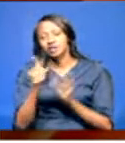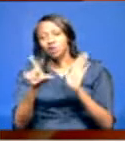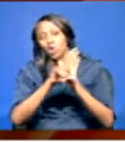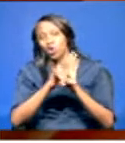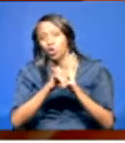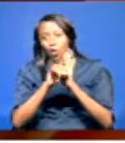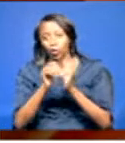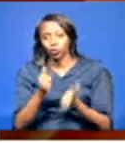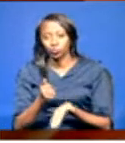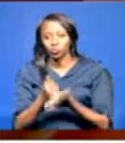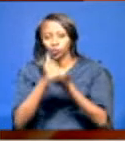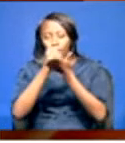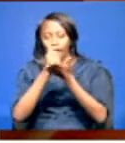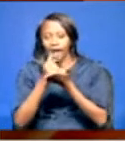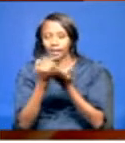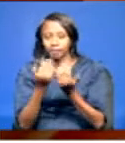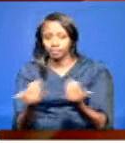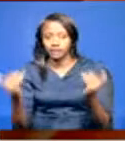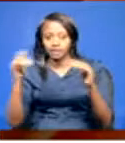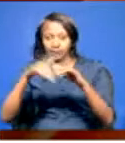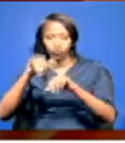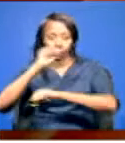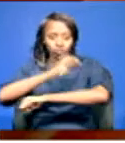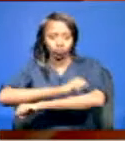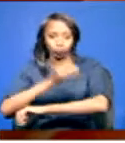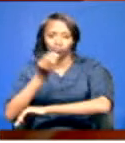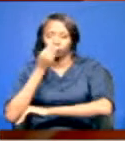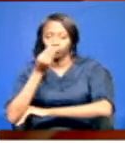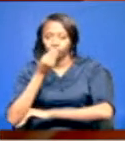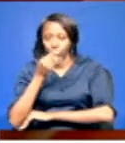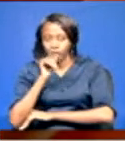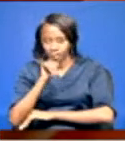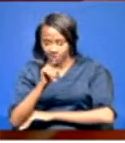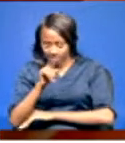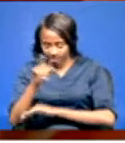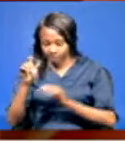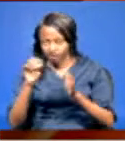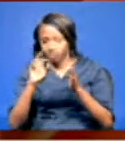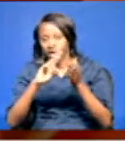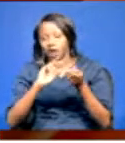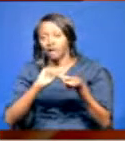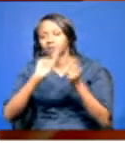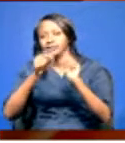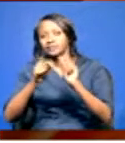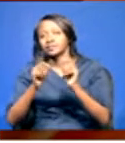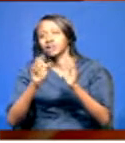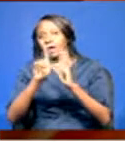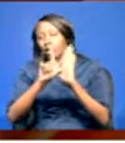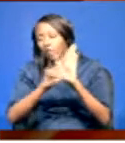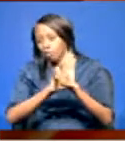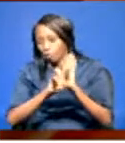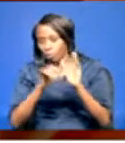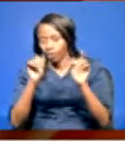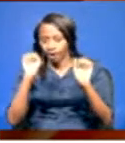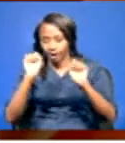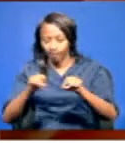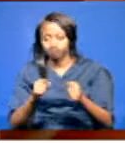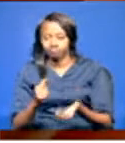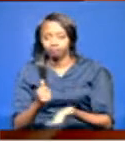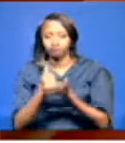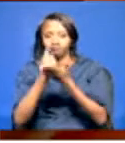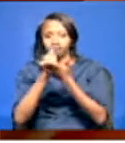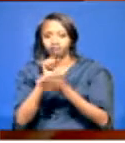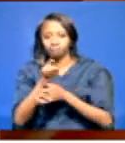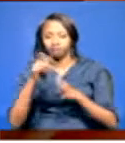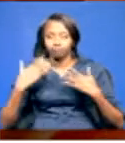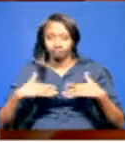lishe shuleni. Muhanda alisema kuwa atawasilisha hoja bungeni kushinikiza serikali kufadhili mpango huo kama njia moja kukabiliana na